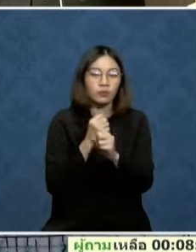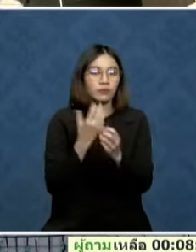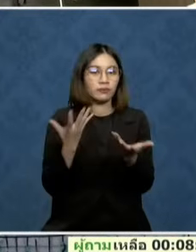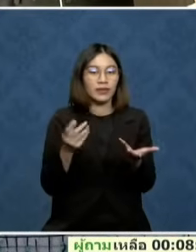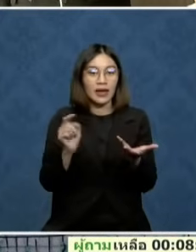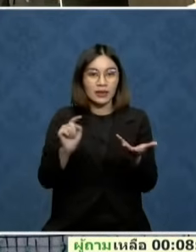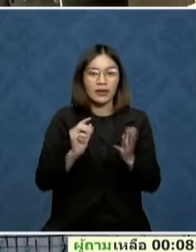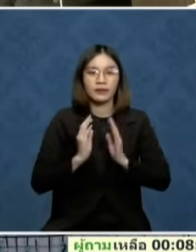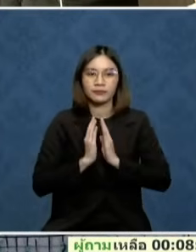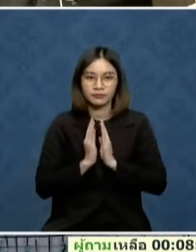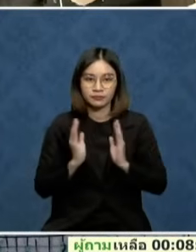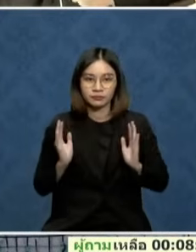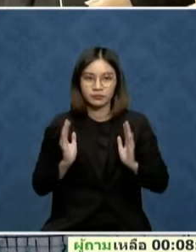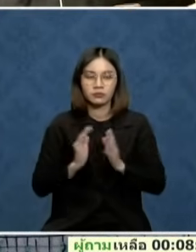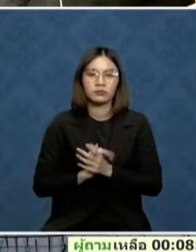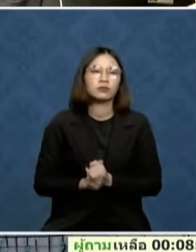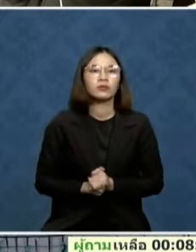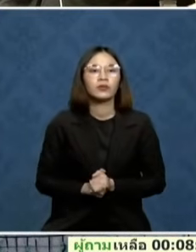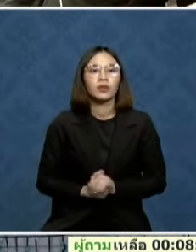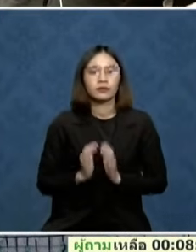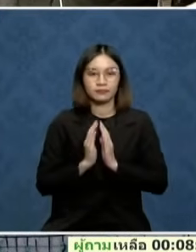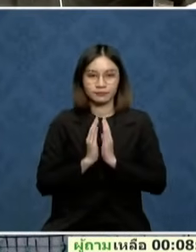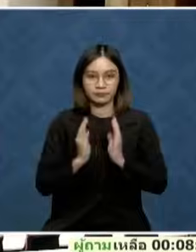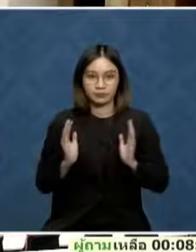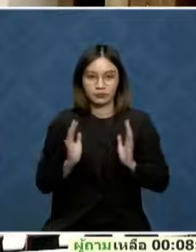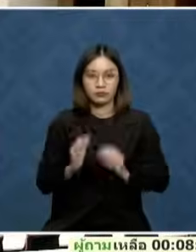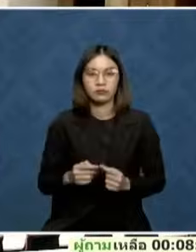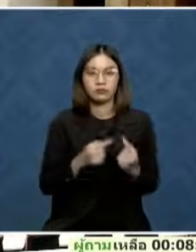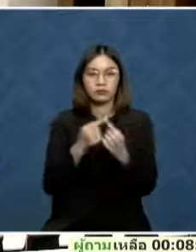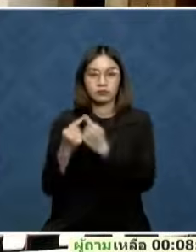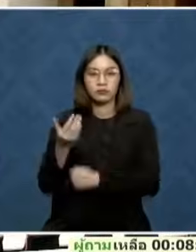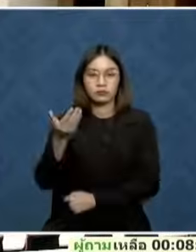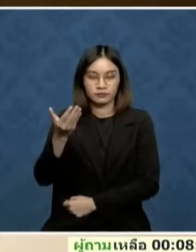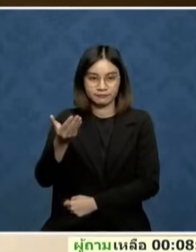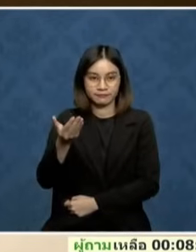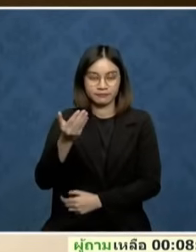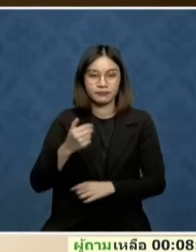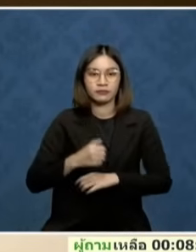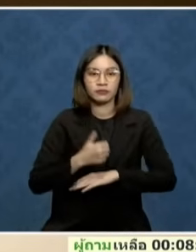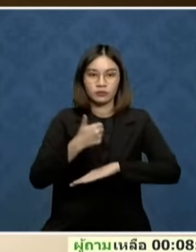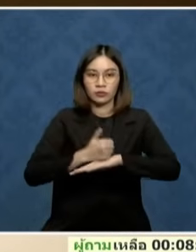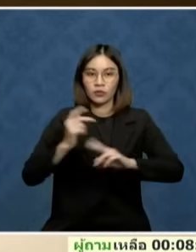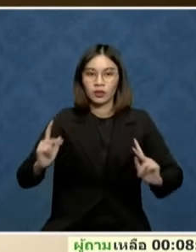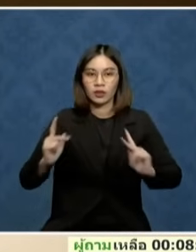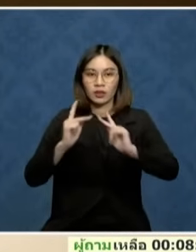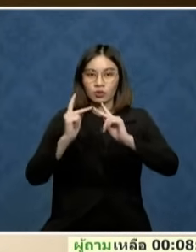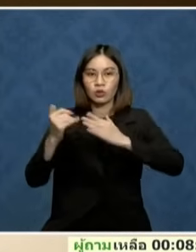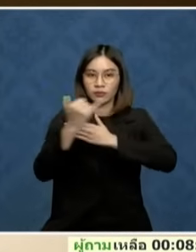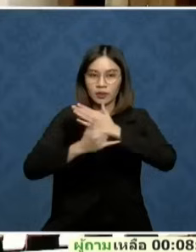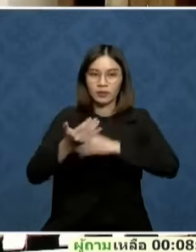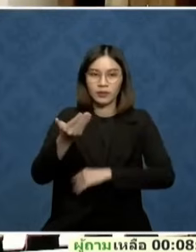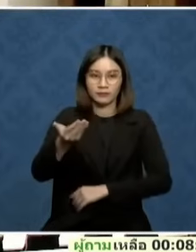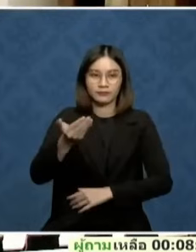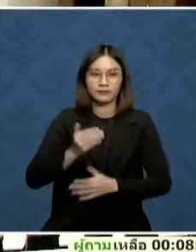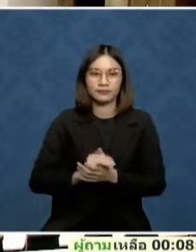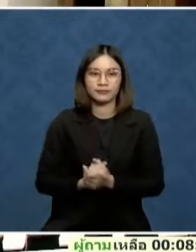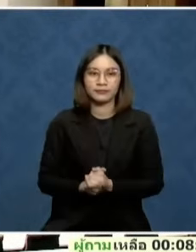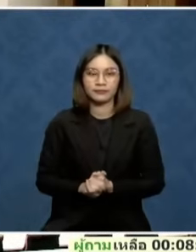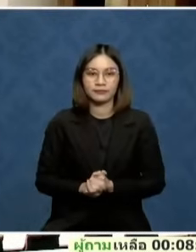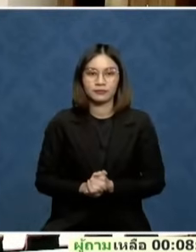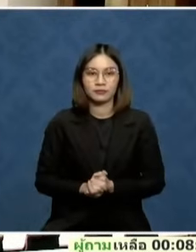างไรขอบคุณครับท่านประธานครับ ครับขอบคุณครับเชิญท่านรัฐมนตรีว่าการกระทรวงต่างประเทศครับ